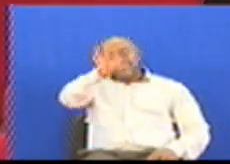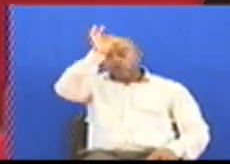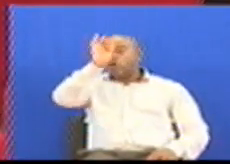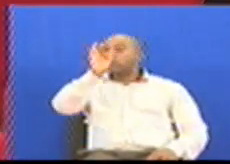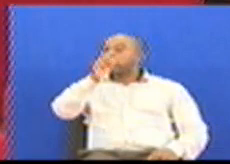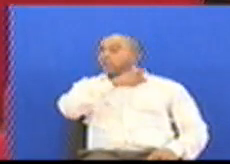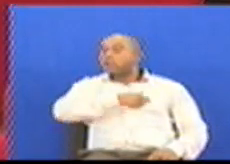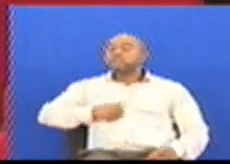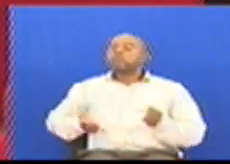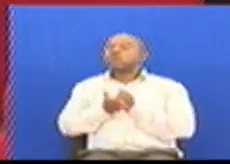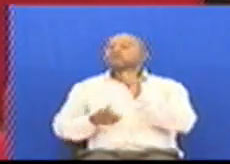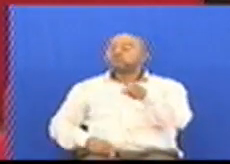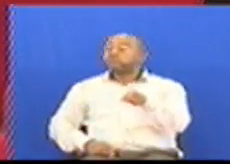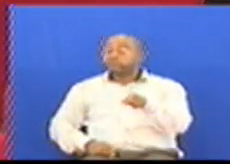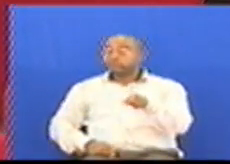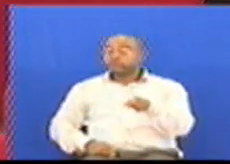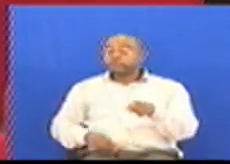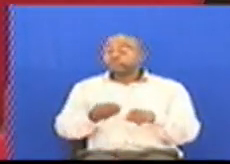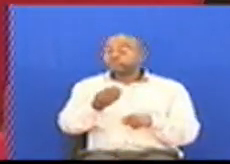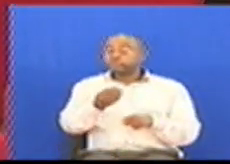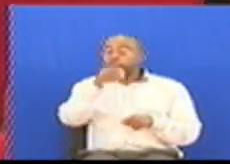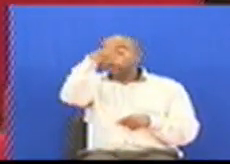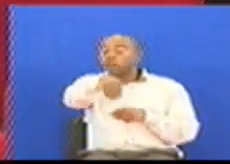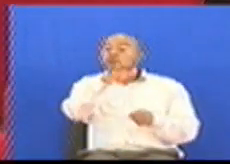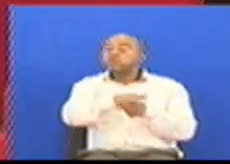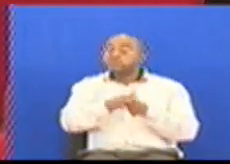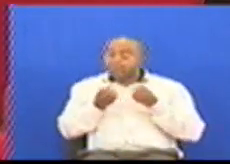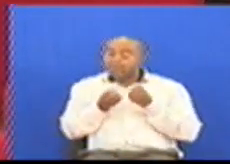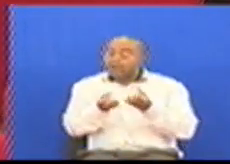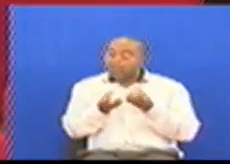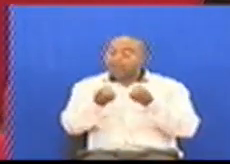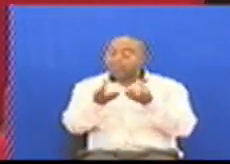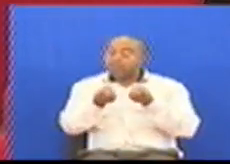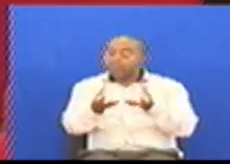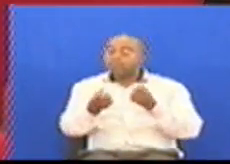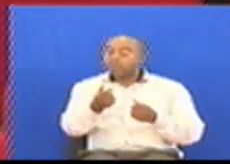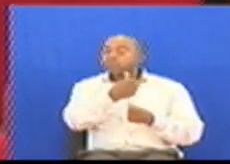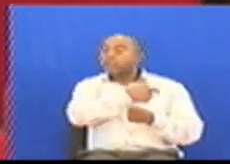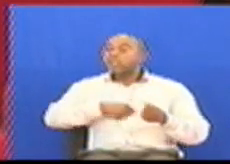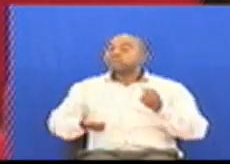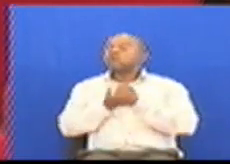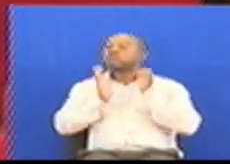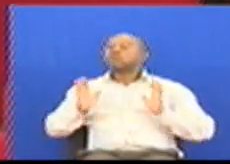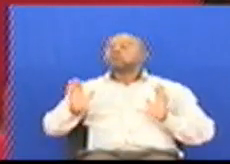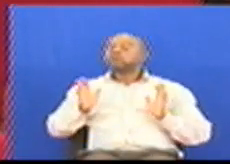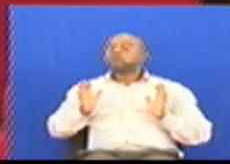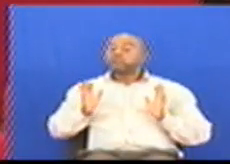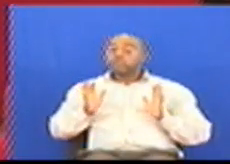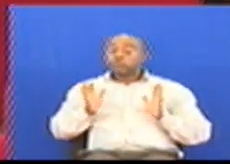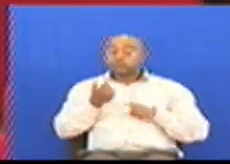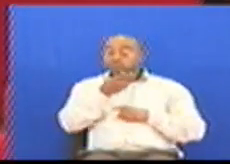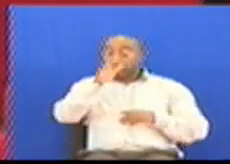za kutosha kwa sababu ameufanya mkoa wa Kigoma uweze kutambulika. Mheshimiwa Naibu Spika, naomba